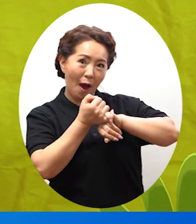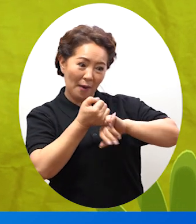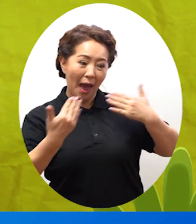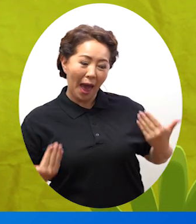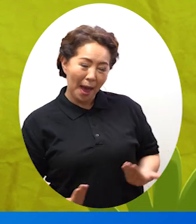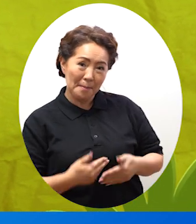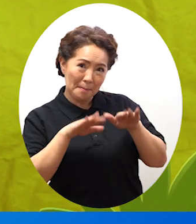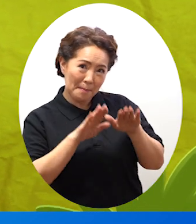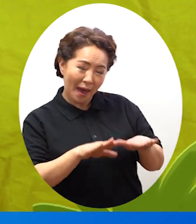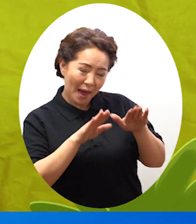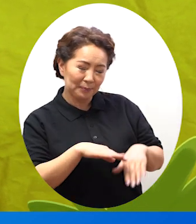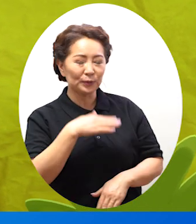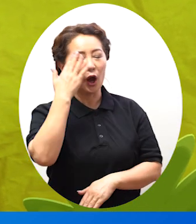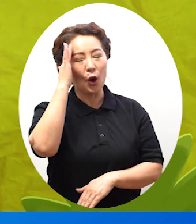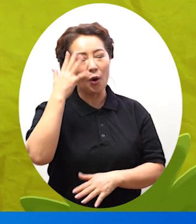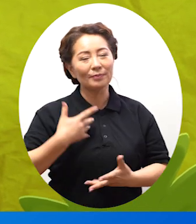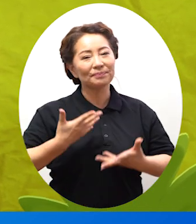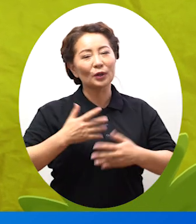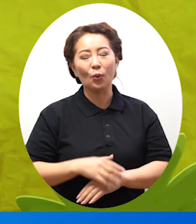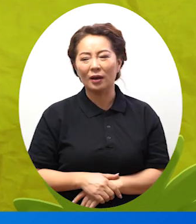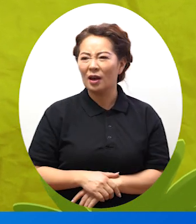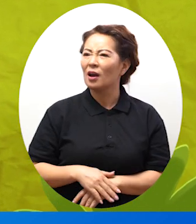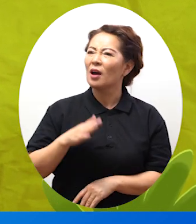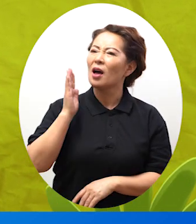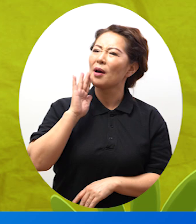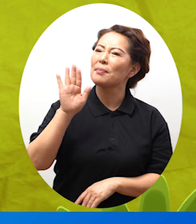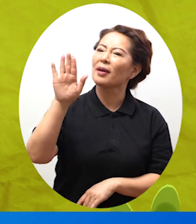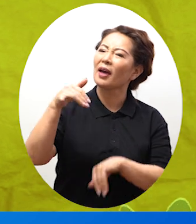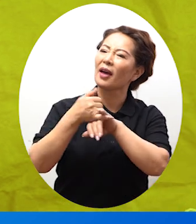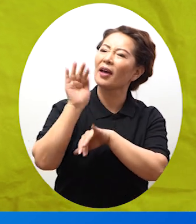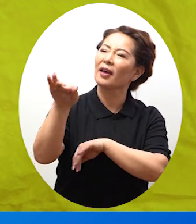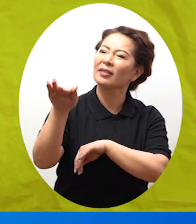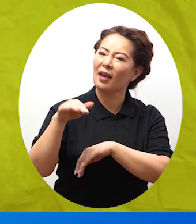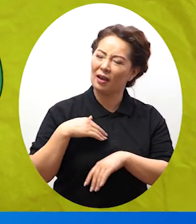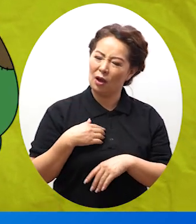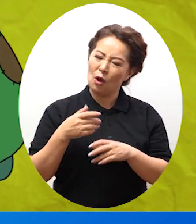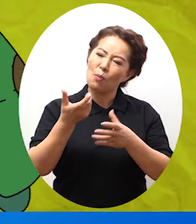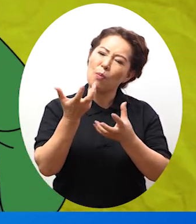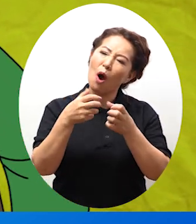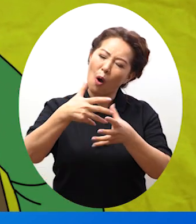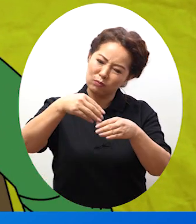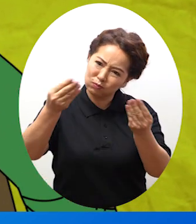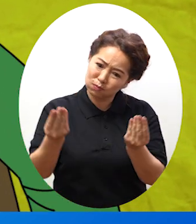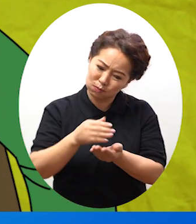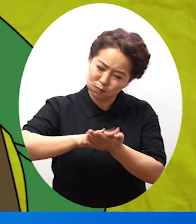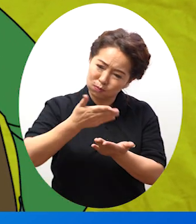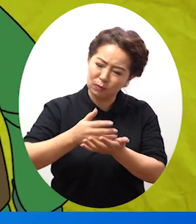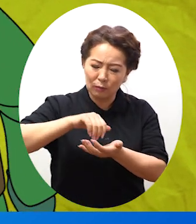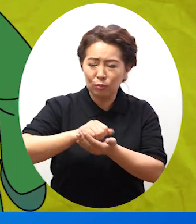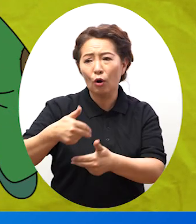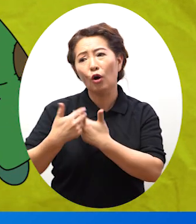Өвгөн нэг өдөр эмгэн өнхрүүш бов хийгээч гэхэд эмгэн нь гурил байхгүй юугаар хийх вүлээ дээ гэжээ. Өвгөн